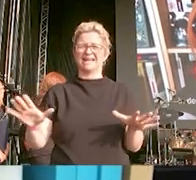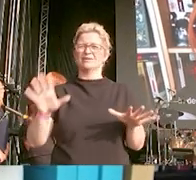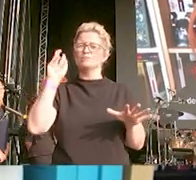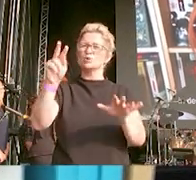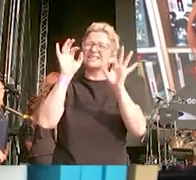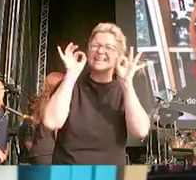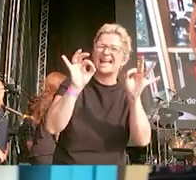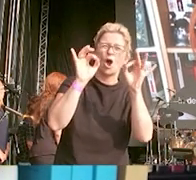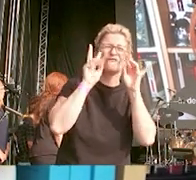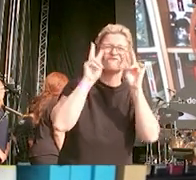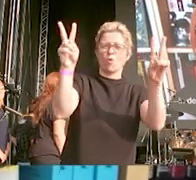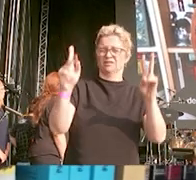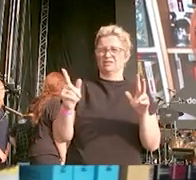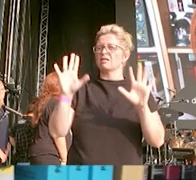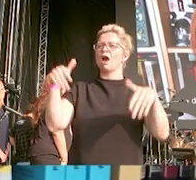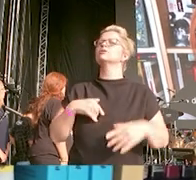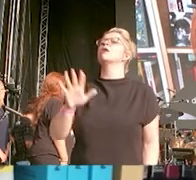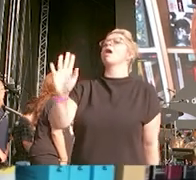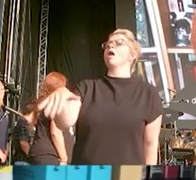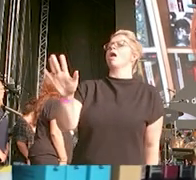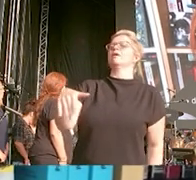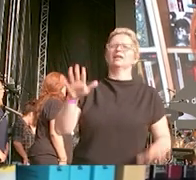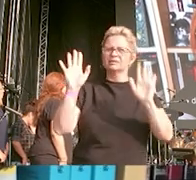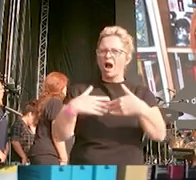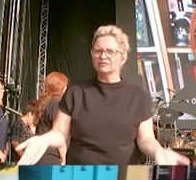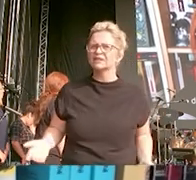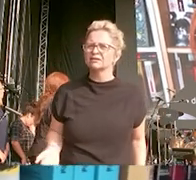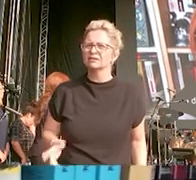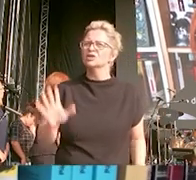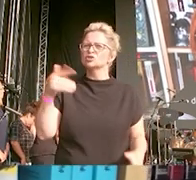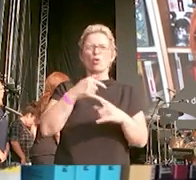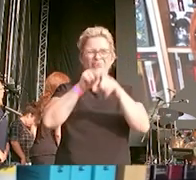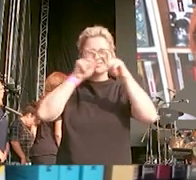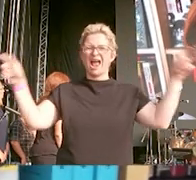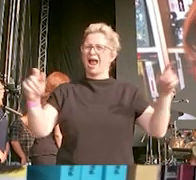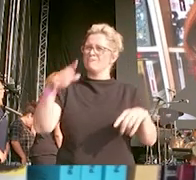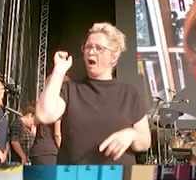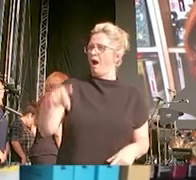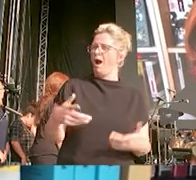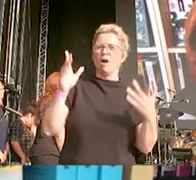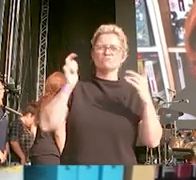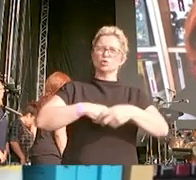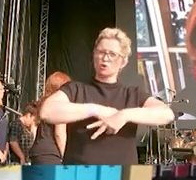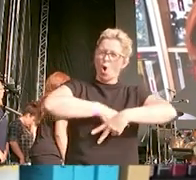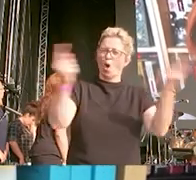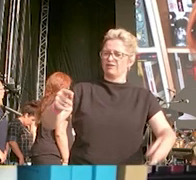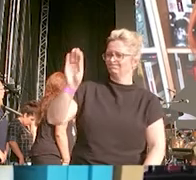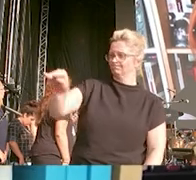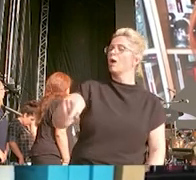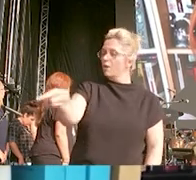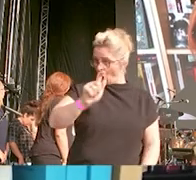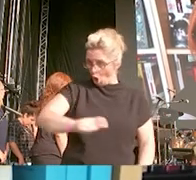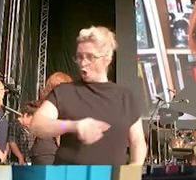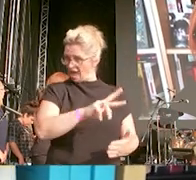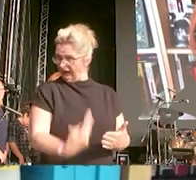wir nicht zulassen dürfen, dass es normal ist, darüber zu reden, ob man Leute jetzt ertrinken